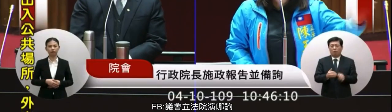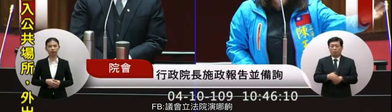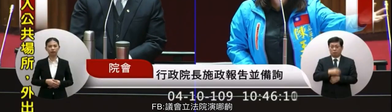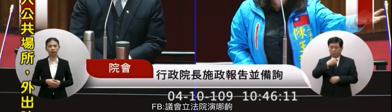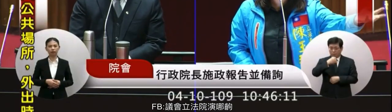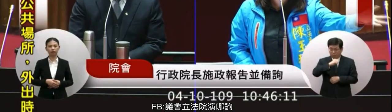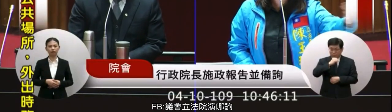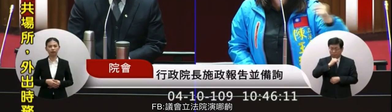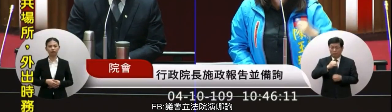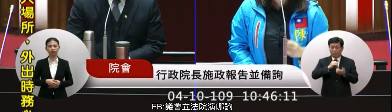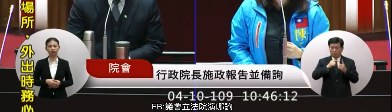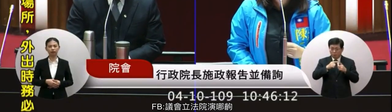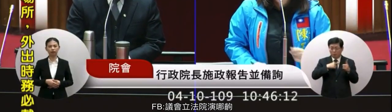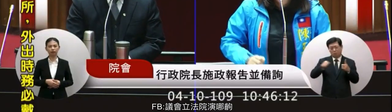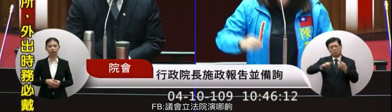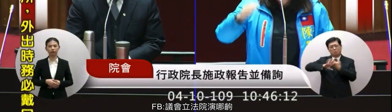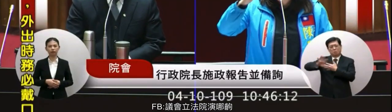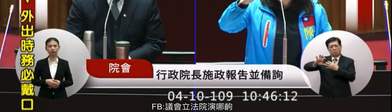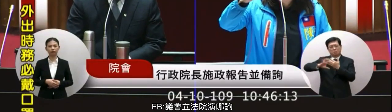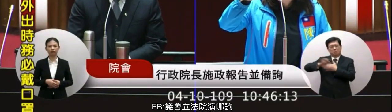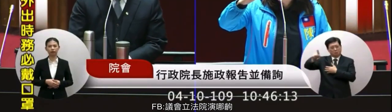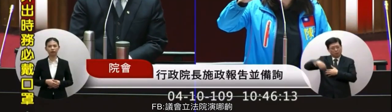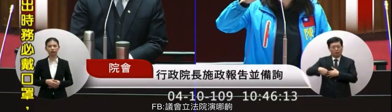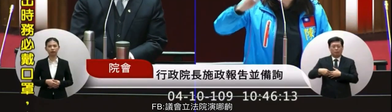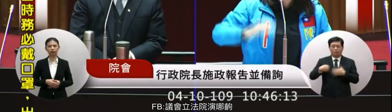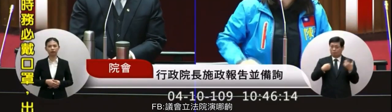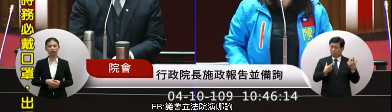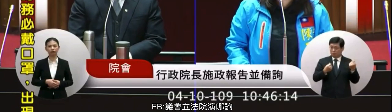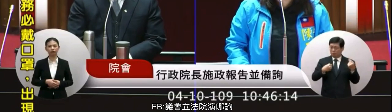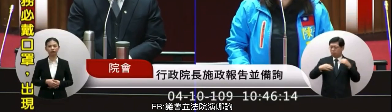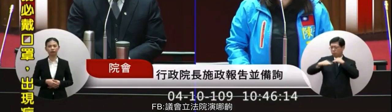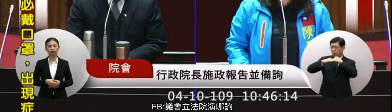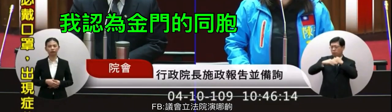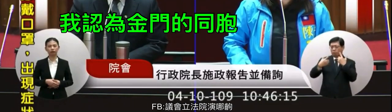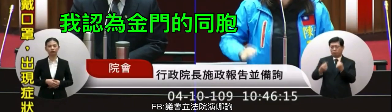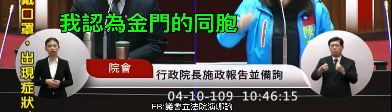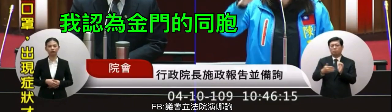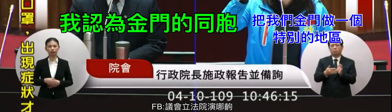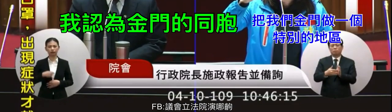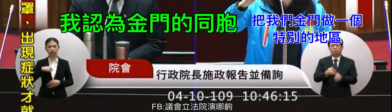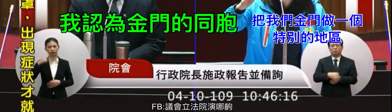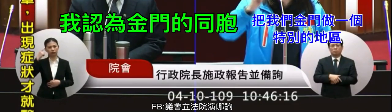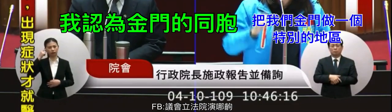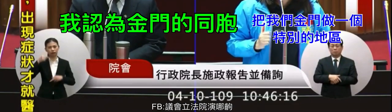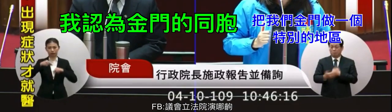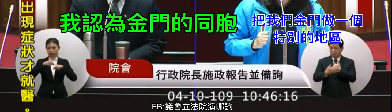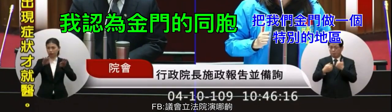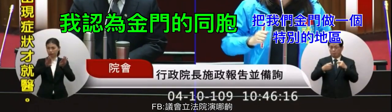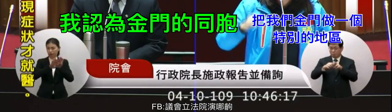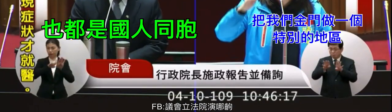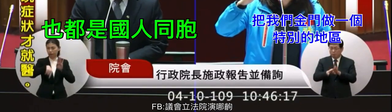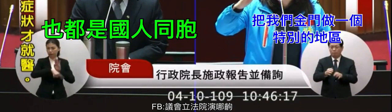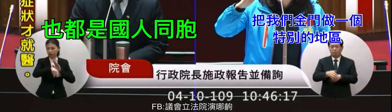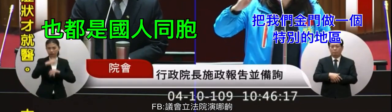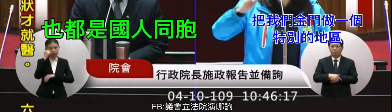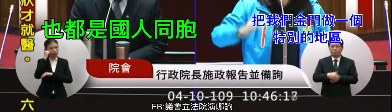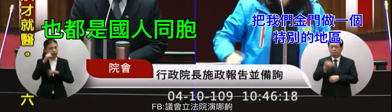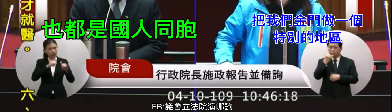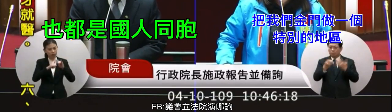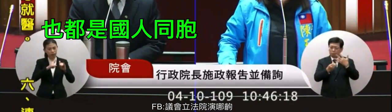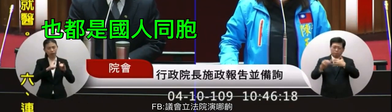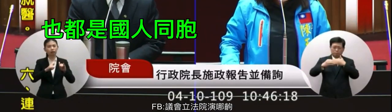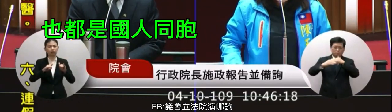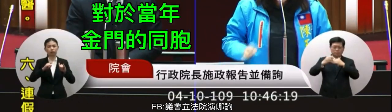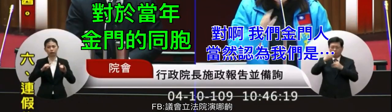对？台湾的人后来这是外来的嘛，给我们一样的这样的一个地位。 我认为金门的同胞也都是国